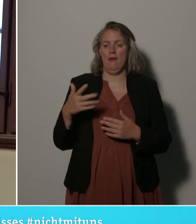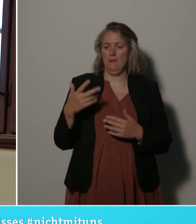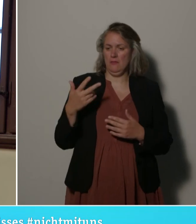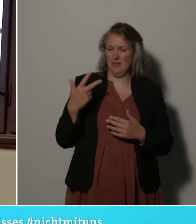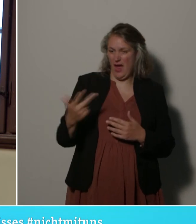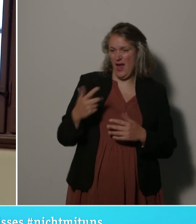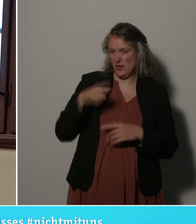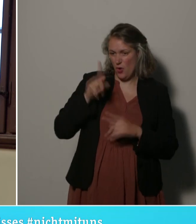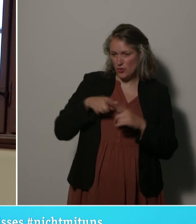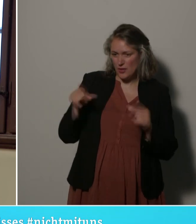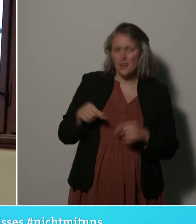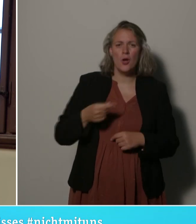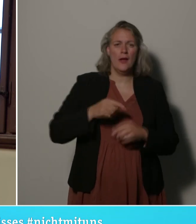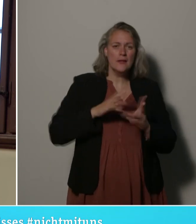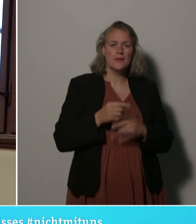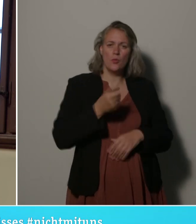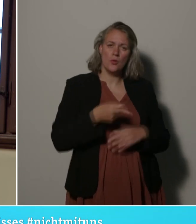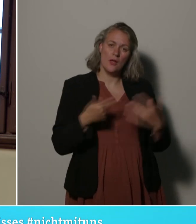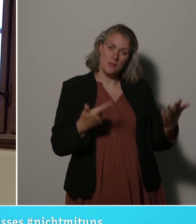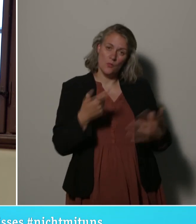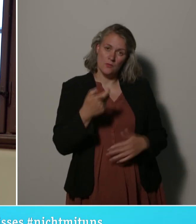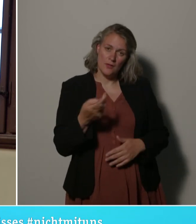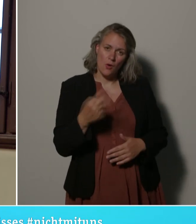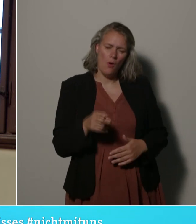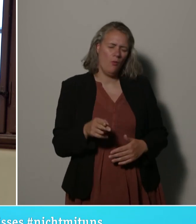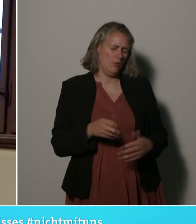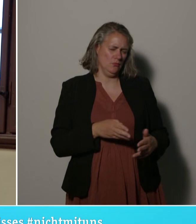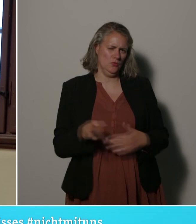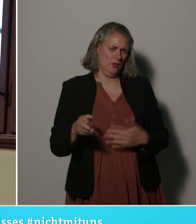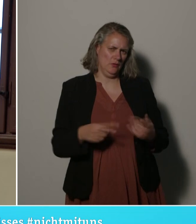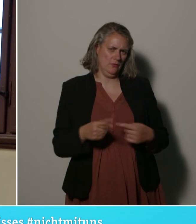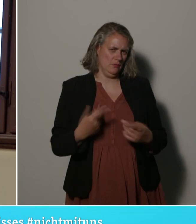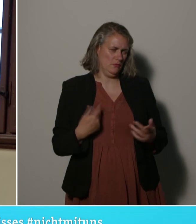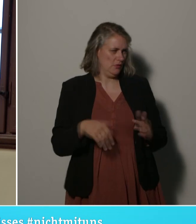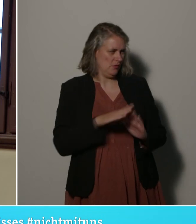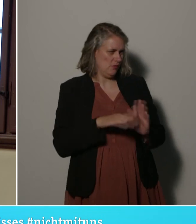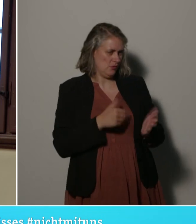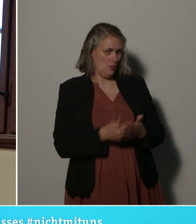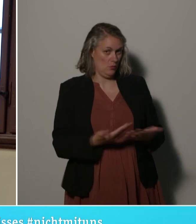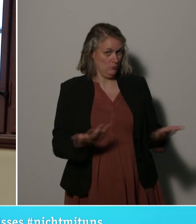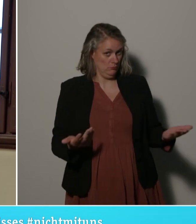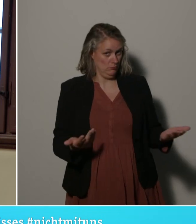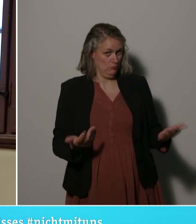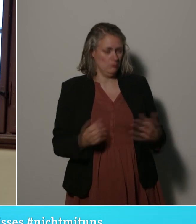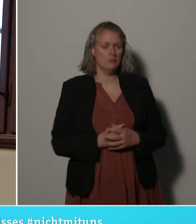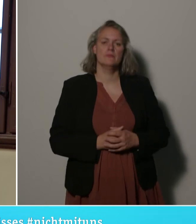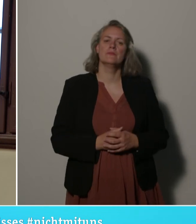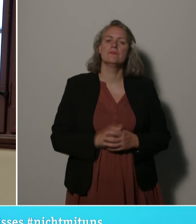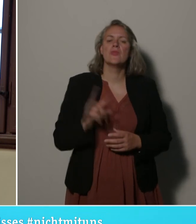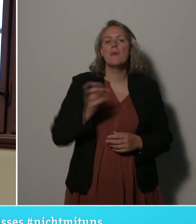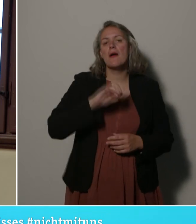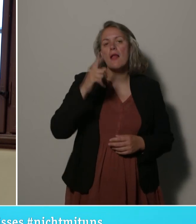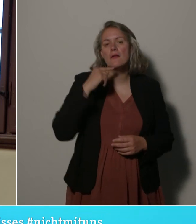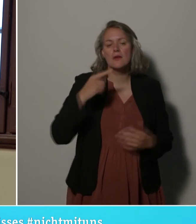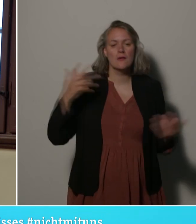da ist offensichtlich etwas falsch gelaufen in dem Gesetzgebungsverfahren. Was klar ist, ist,